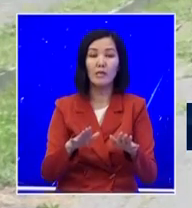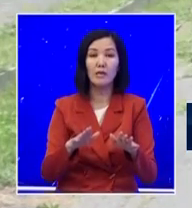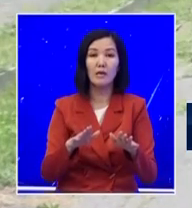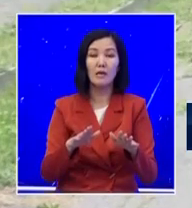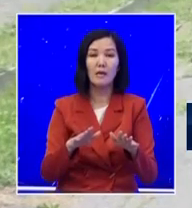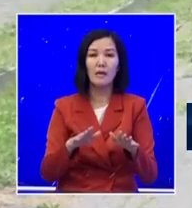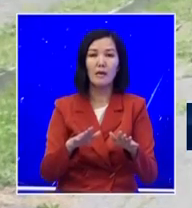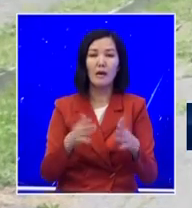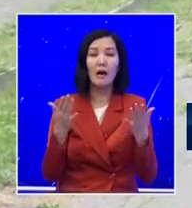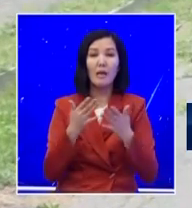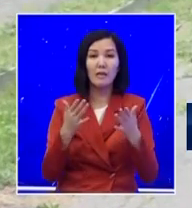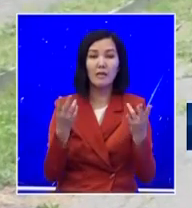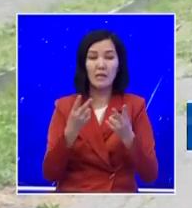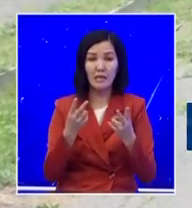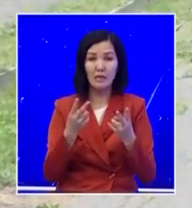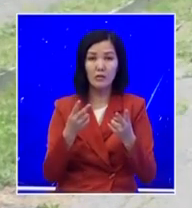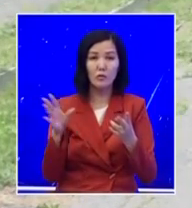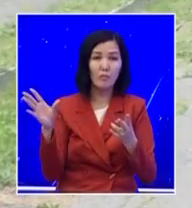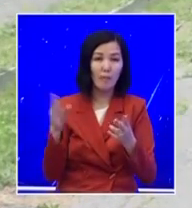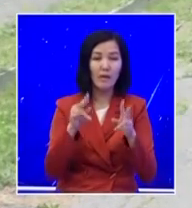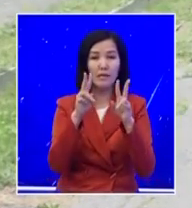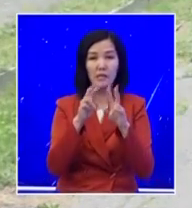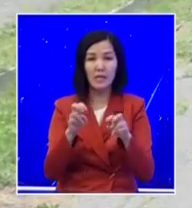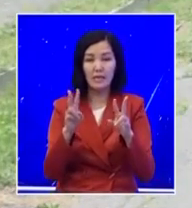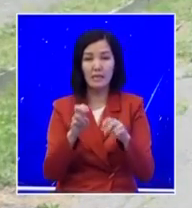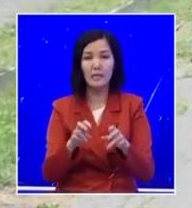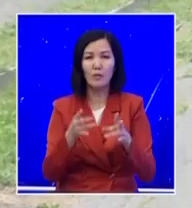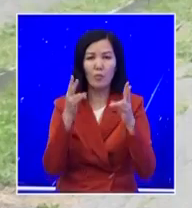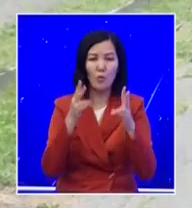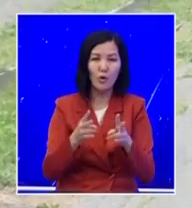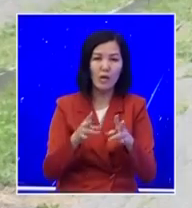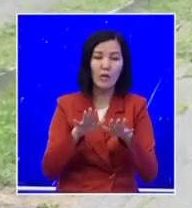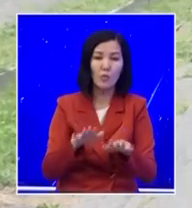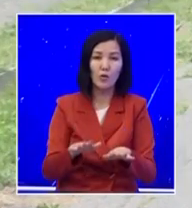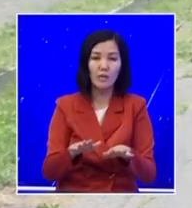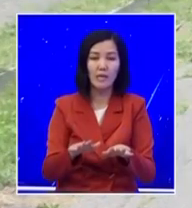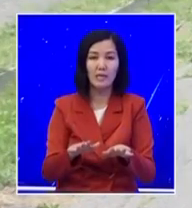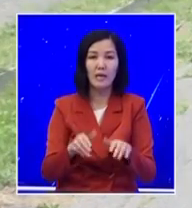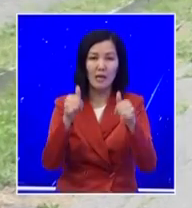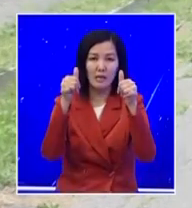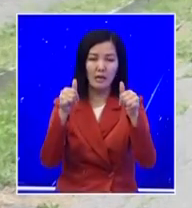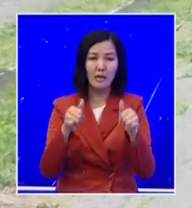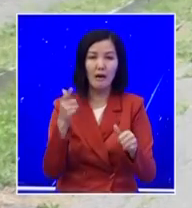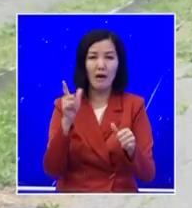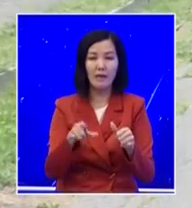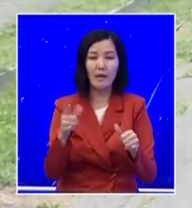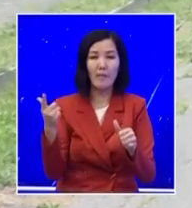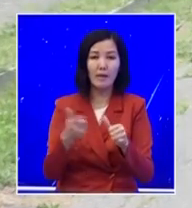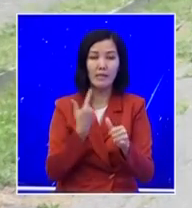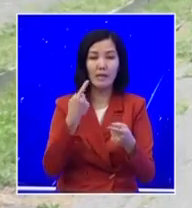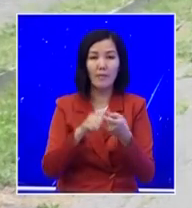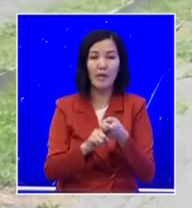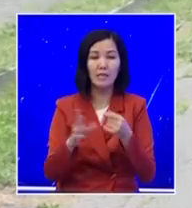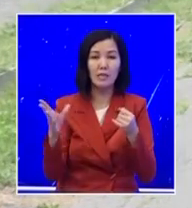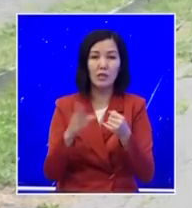Бұл не үшін болды, не үшін керек? Сол үшін сондай болған тойғалардың орындарын, және белгі бір адам аттарына байланысты жер